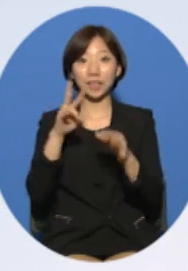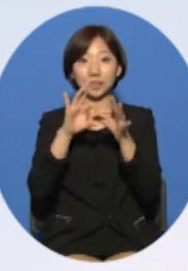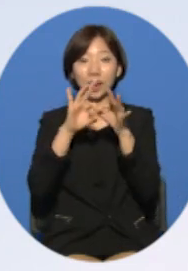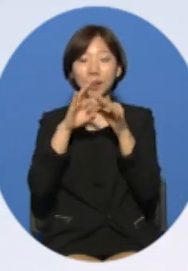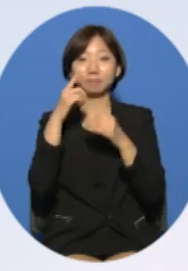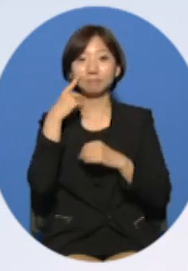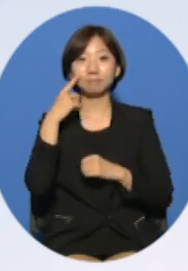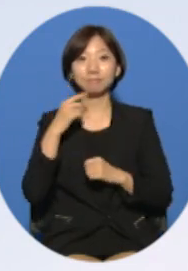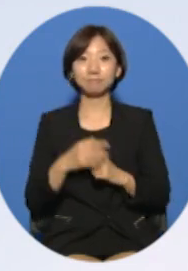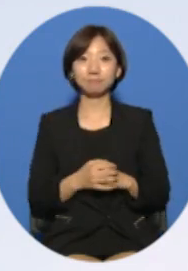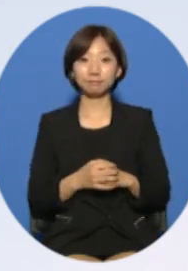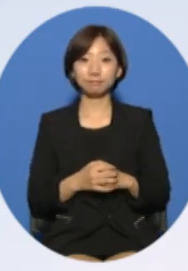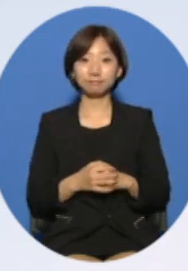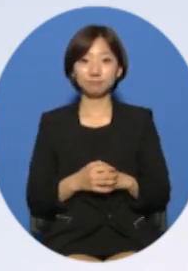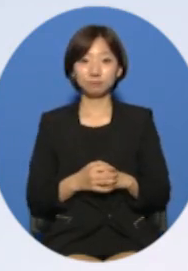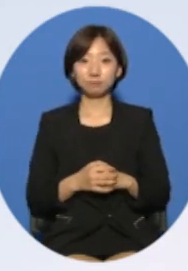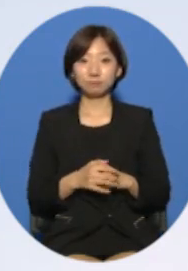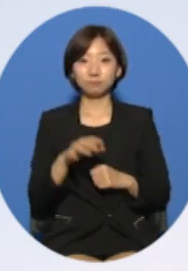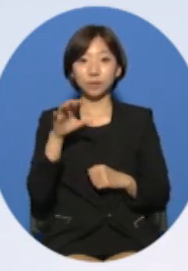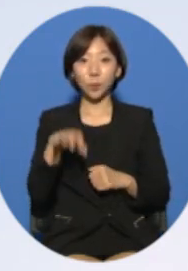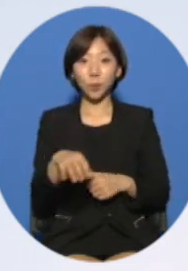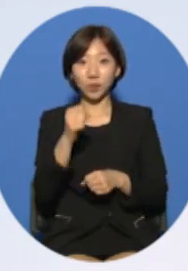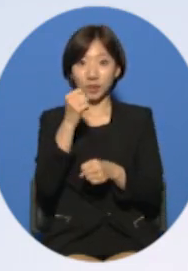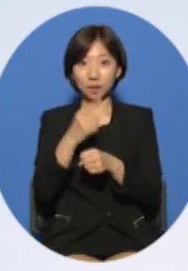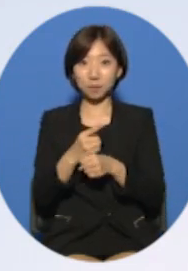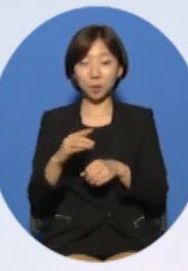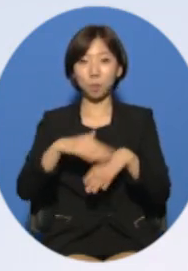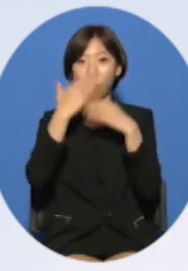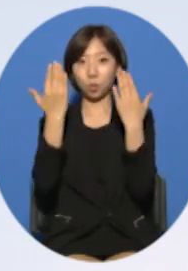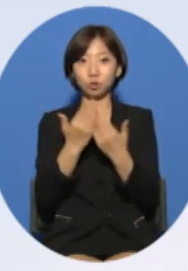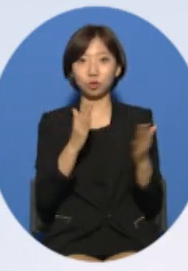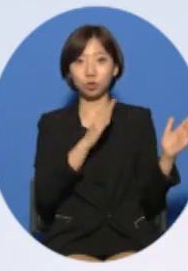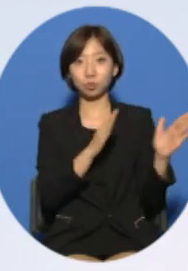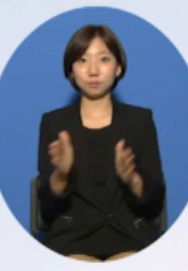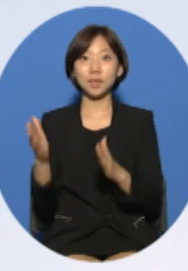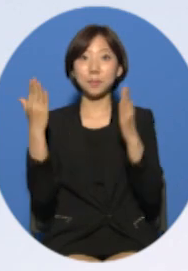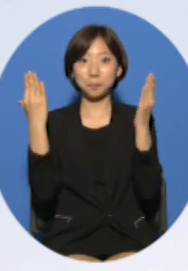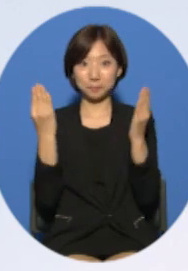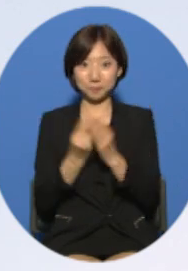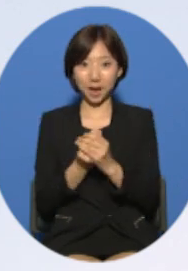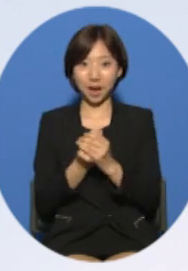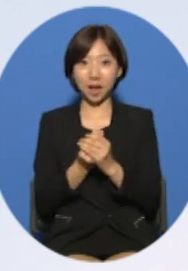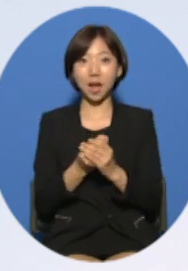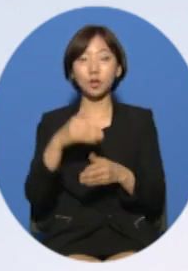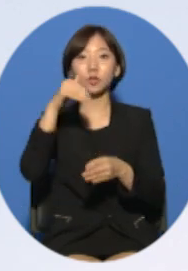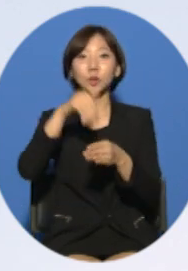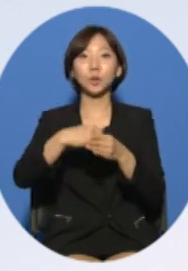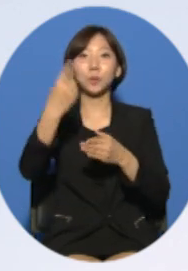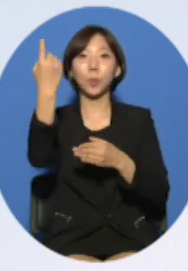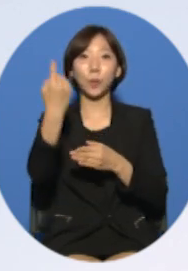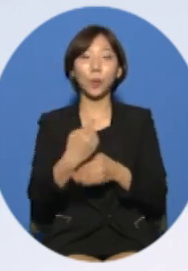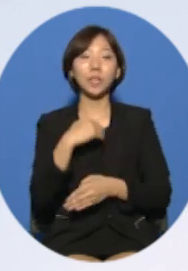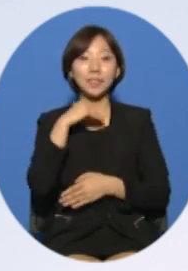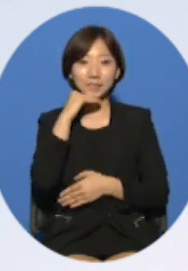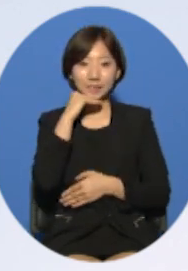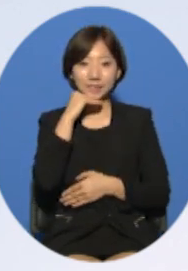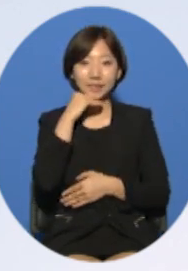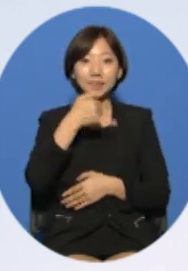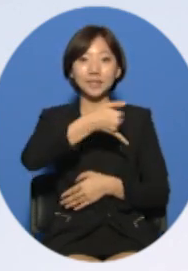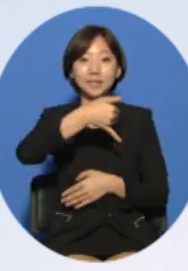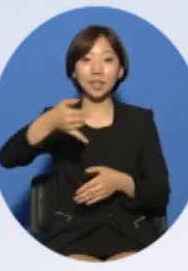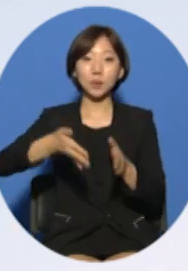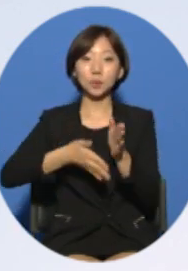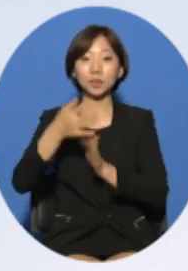보겠습니다. 자, 현장에는 이미 이제 모든 준비를 마치고 마쳤네요. 지금 이제 투표를 하러 오시는 분들 기다리고 있는 그렇습니다.